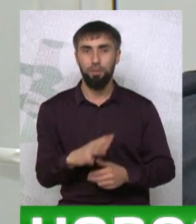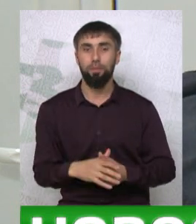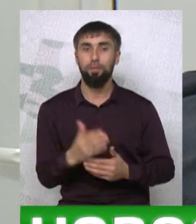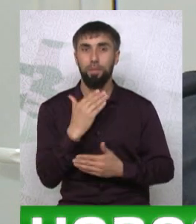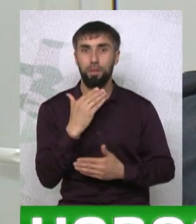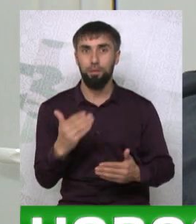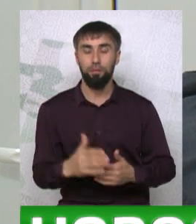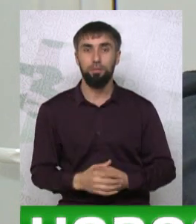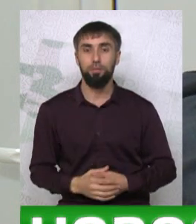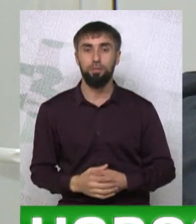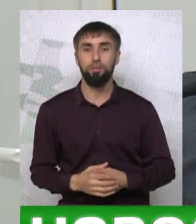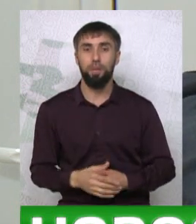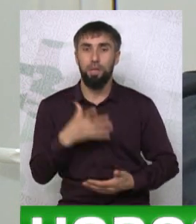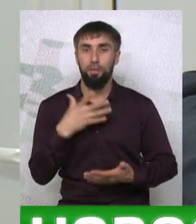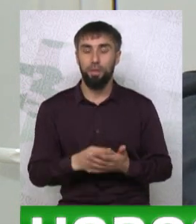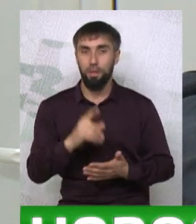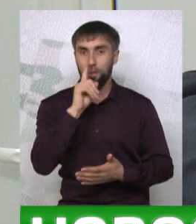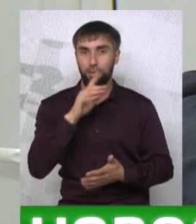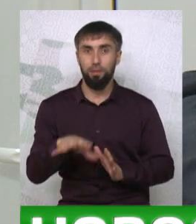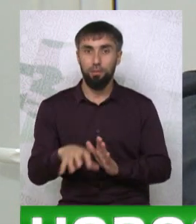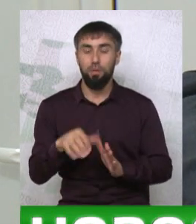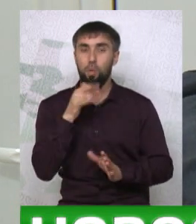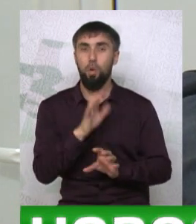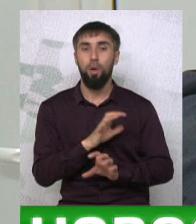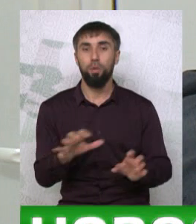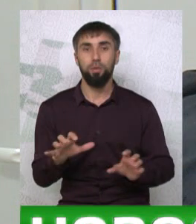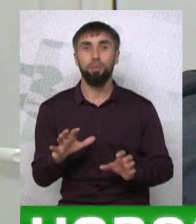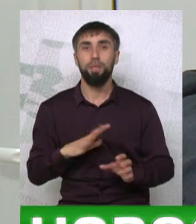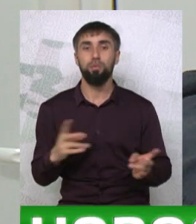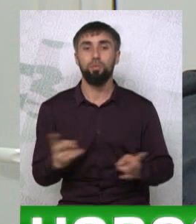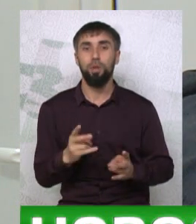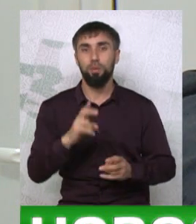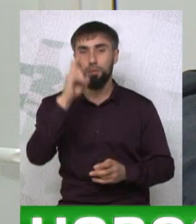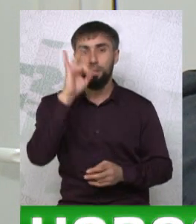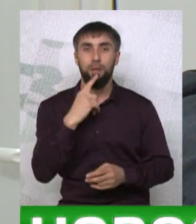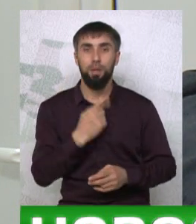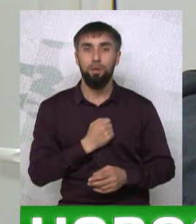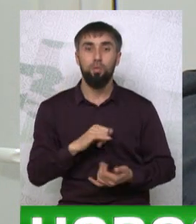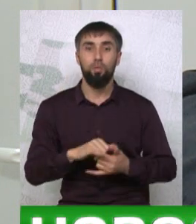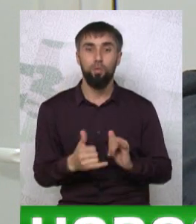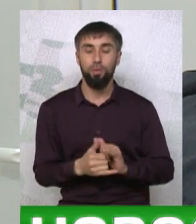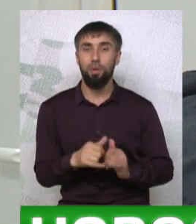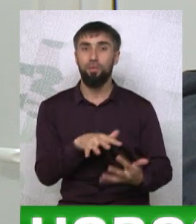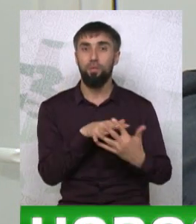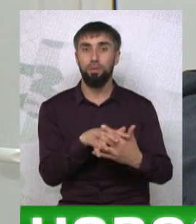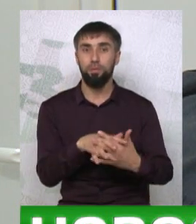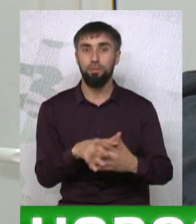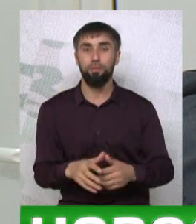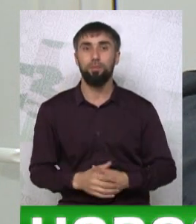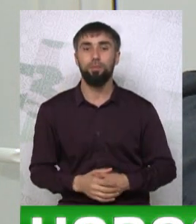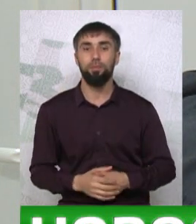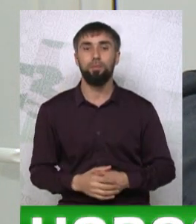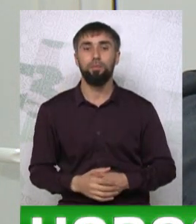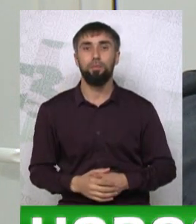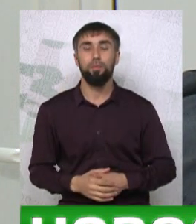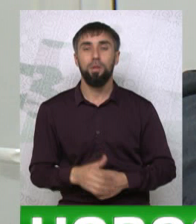Единственным собственным нефтяным районом, который обеспечивал нужды страны и армии в условиях тотальной войны, какой